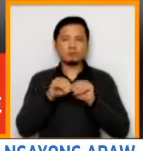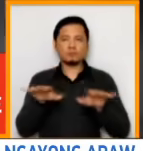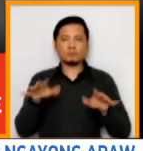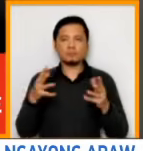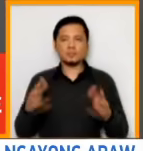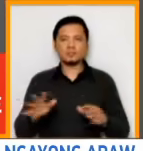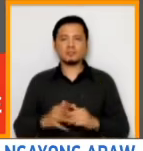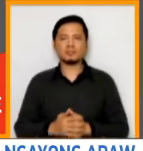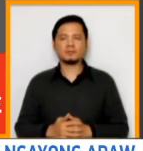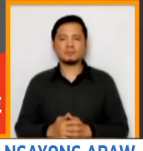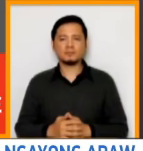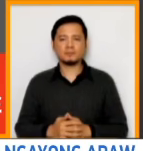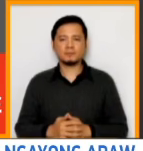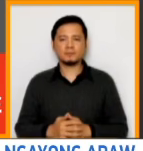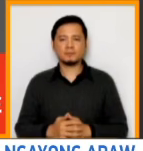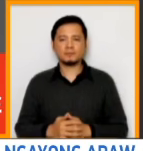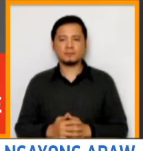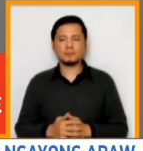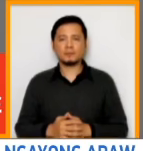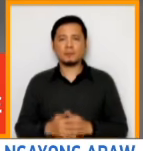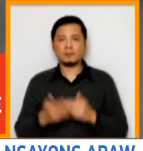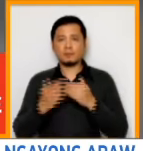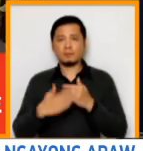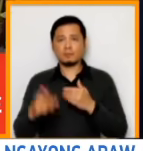and after the show.